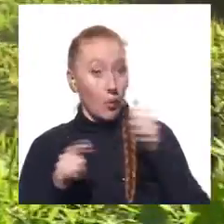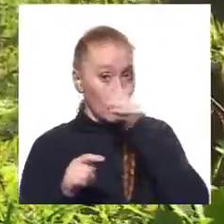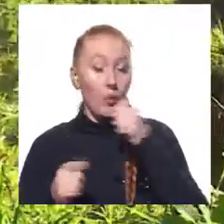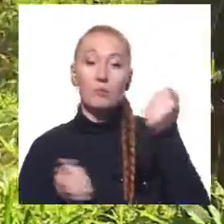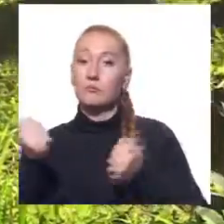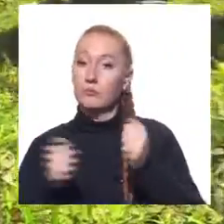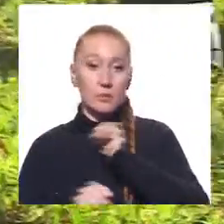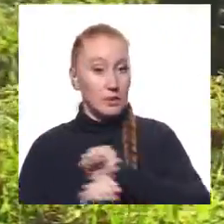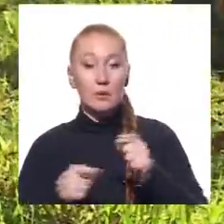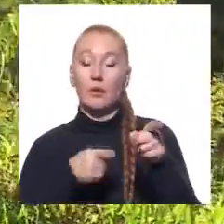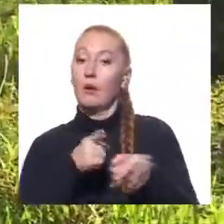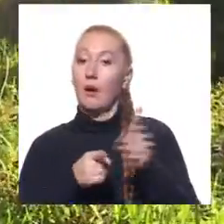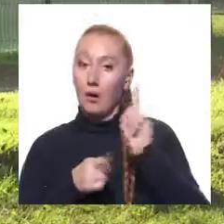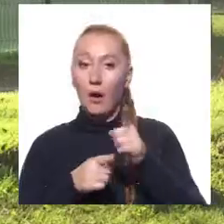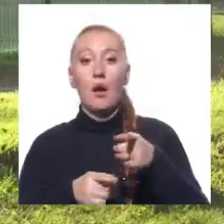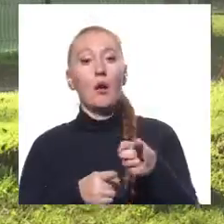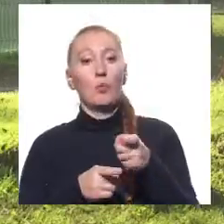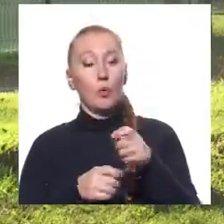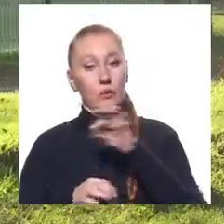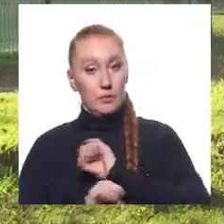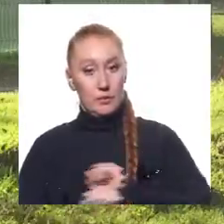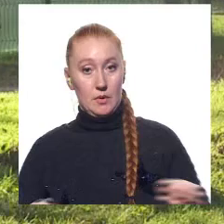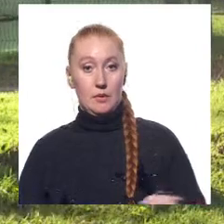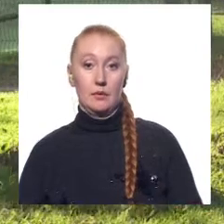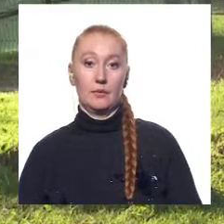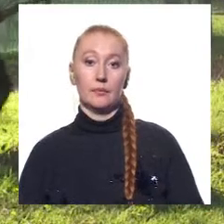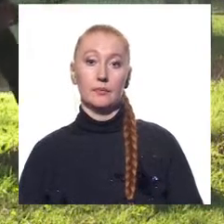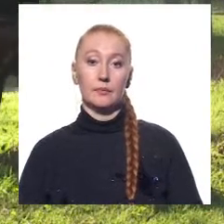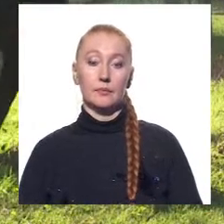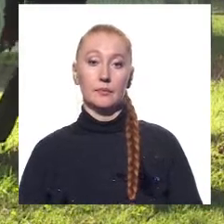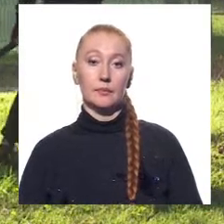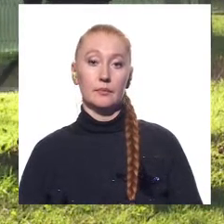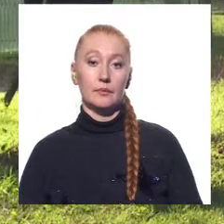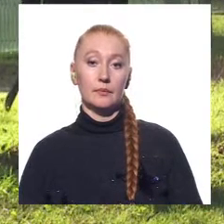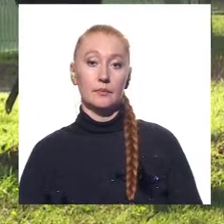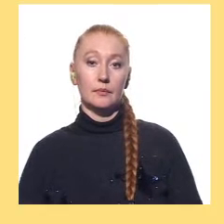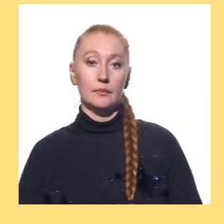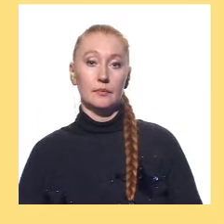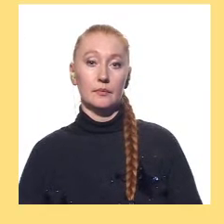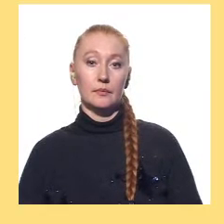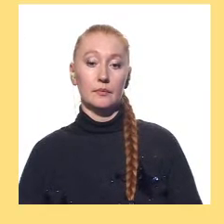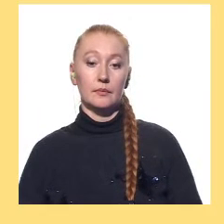автомобілем, полювати та користуватися зброєю. Ольга Запорожська, Роман Бондар. Новини на Суспільному. Дніпро.